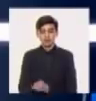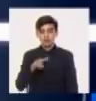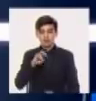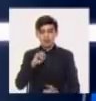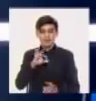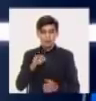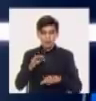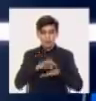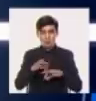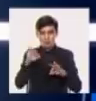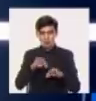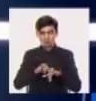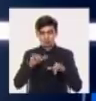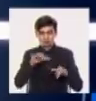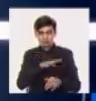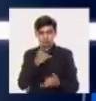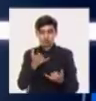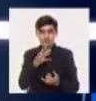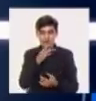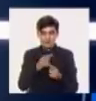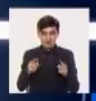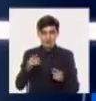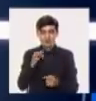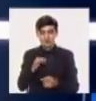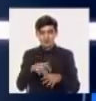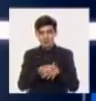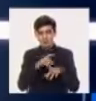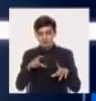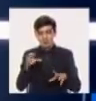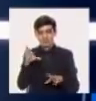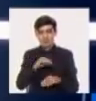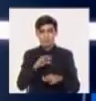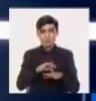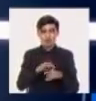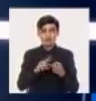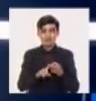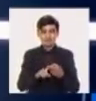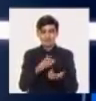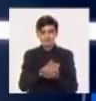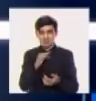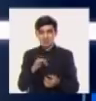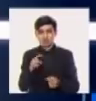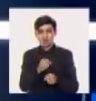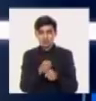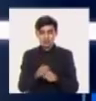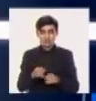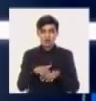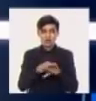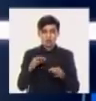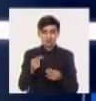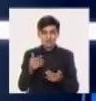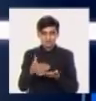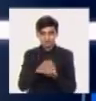Пневмония дерті асқынып тұрған дәл осы күндері жекелеген азаматтар індетке шалдыққан науқастарға қолдарынан келгенше халықтан ақша